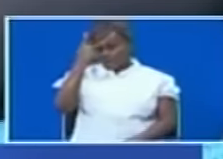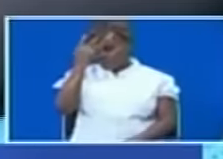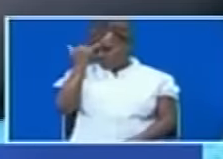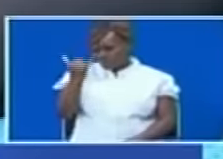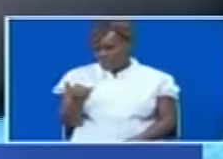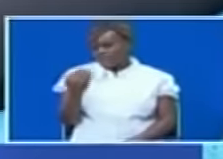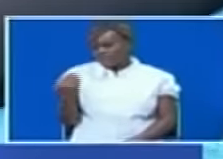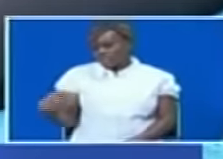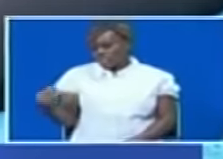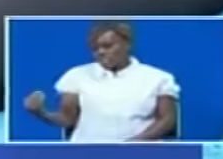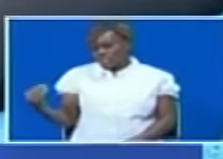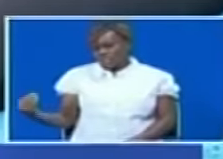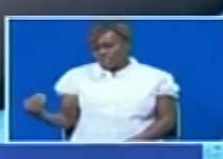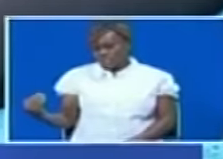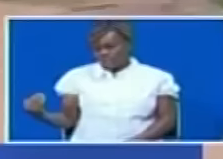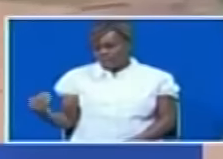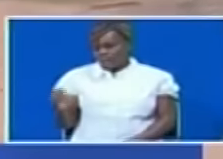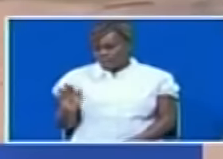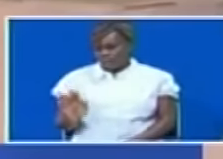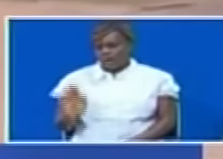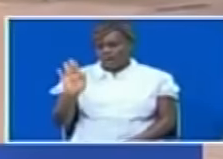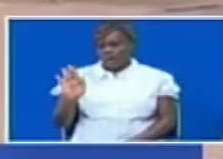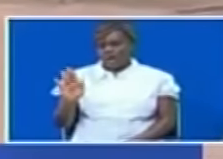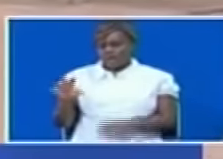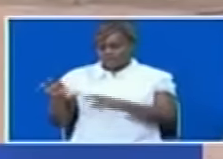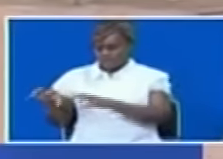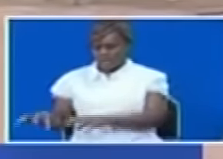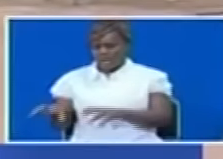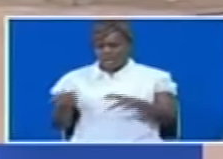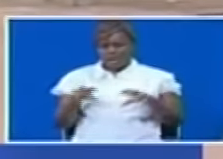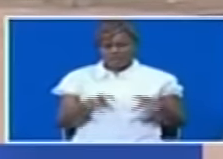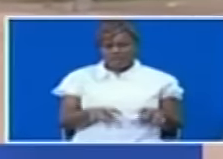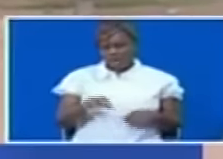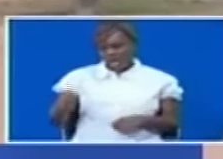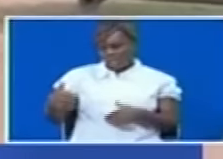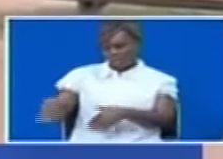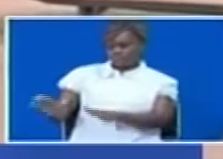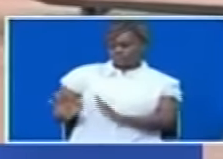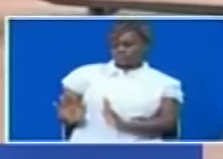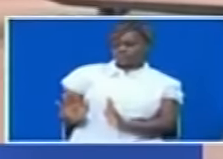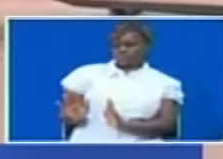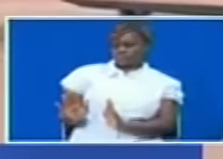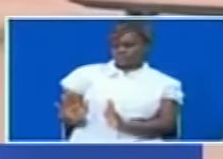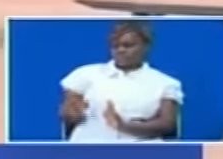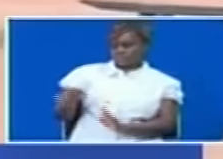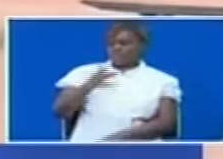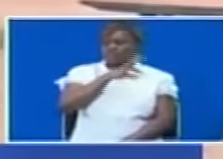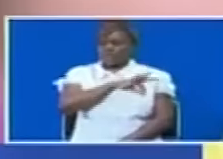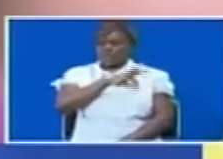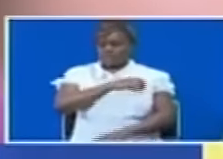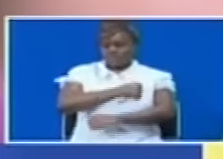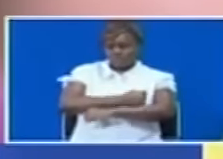kwamba wanafunzi ambao ni watoto wao wanatatizika sana na kutengwa na wenzao ambao wanafaidi